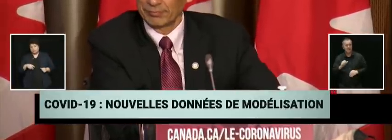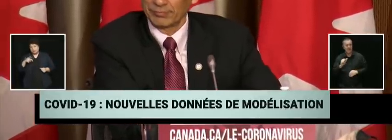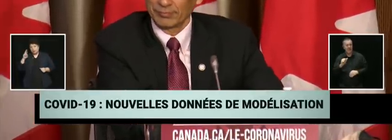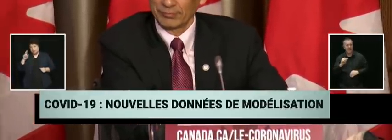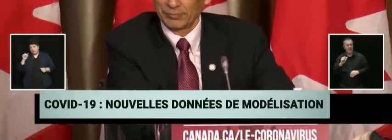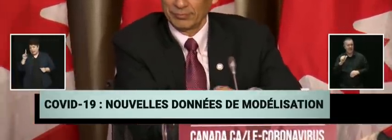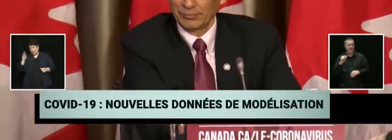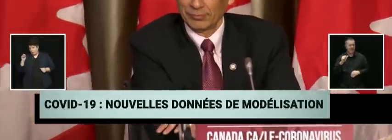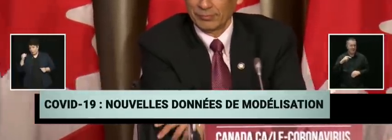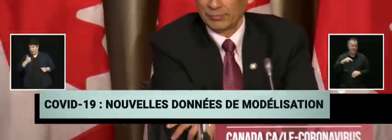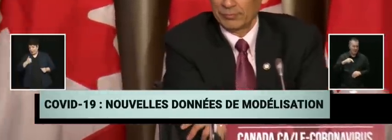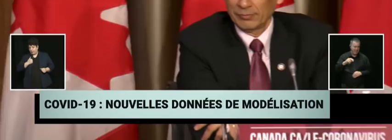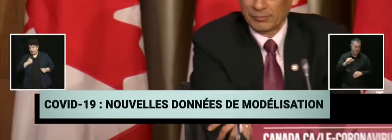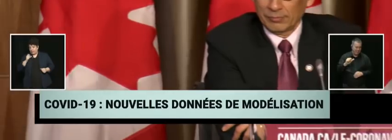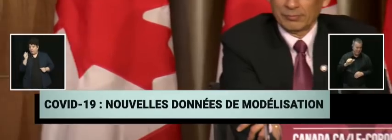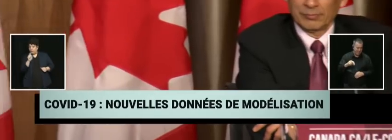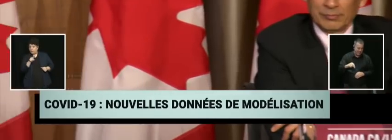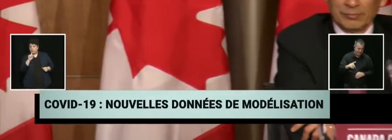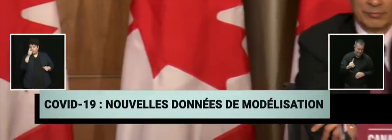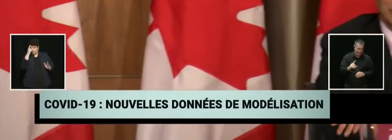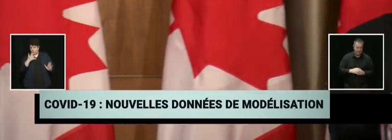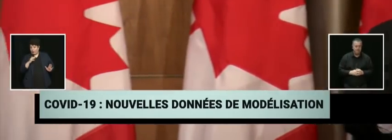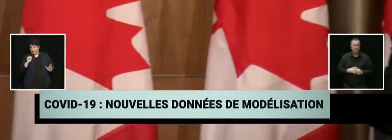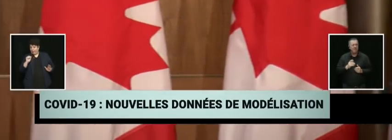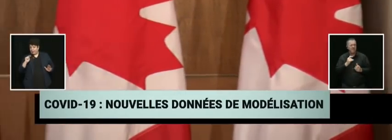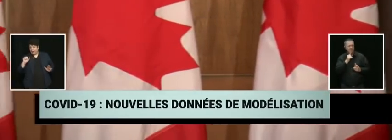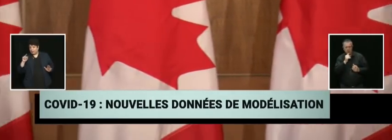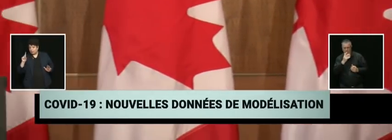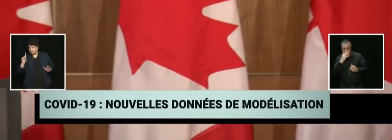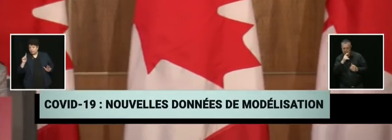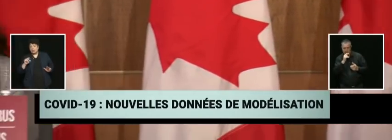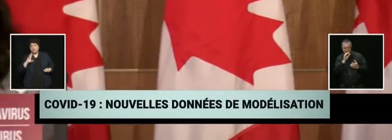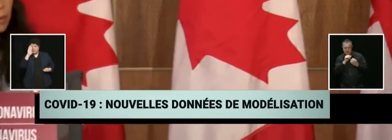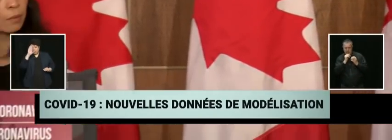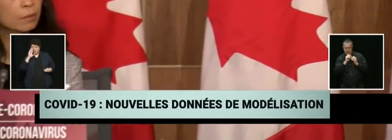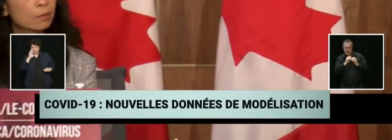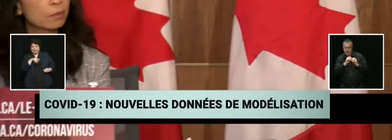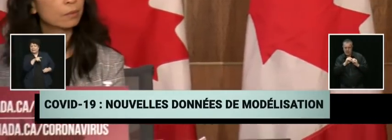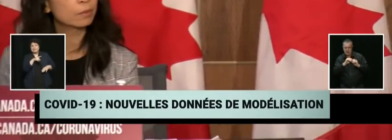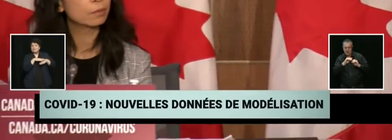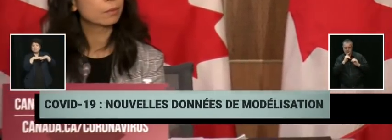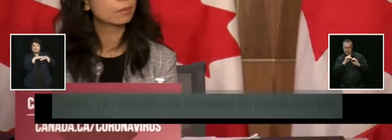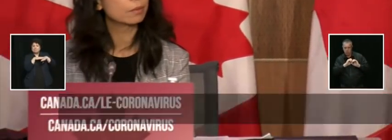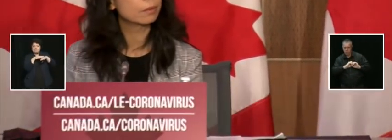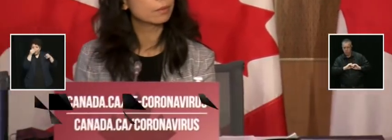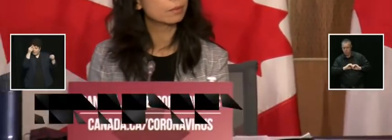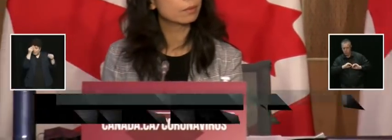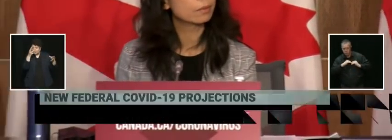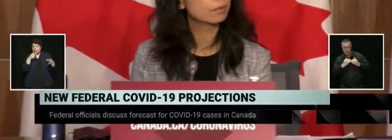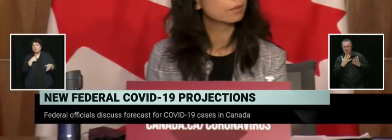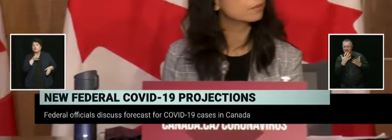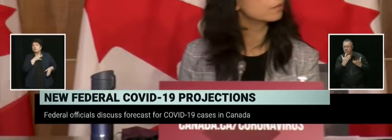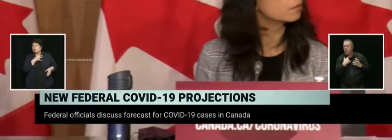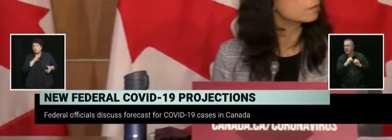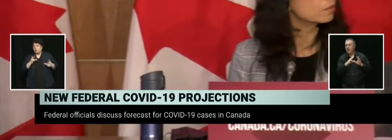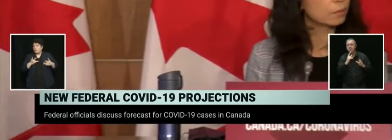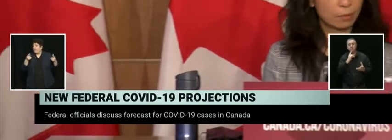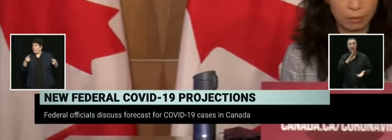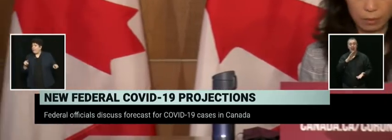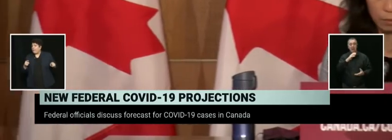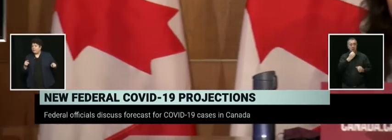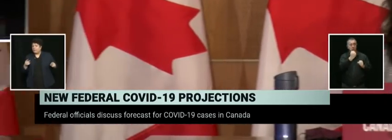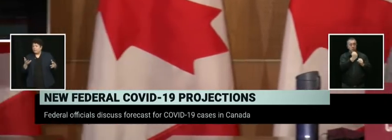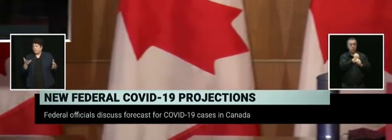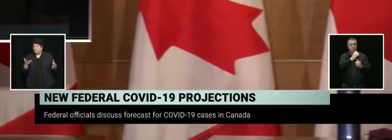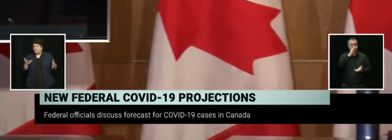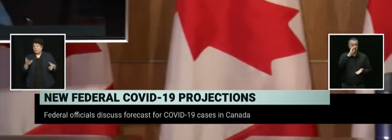juste de clarifier. On parle d'une baisse de production ou de retard de livraison pendant combien de